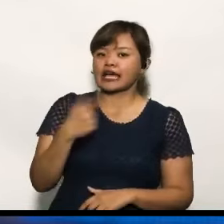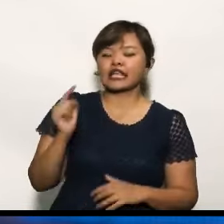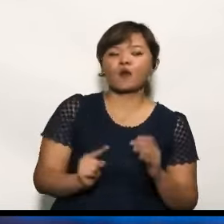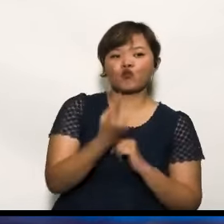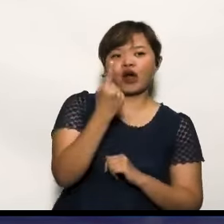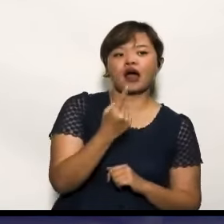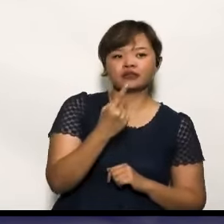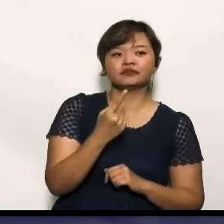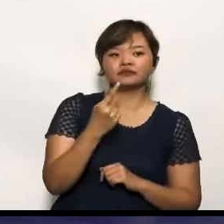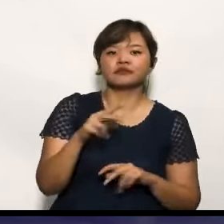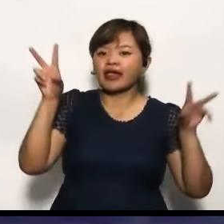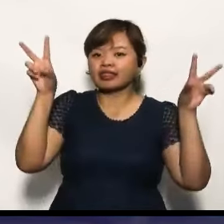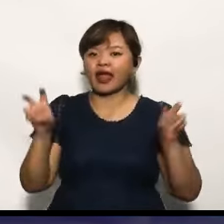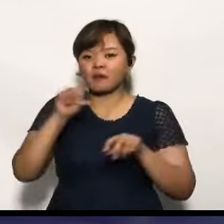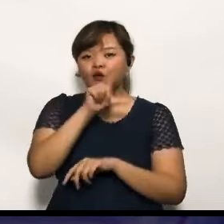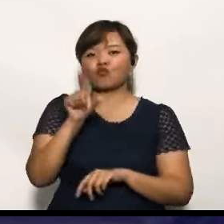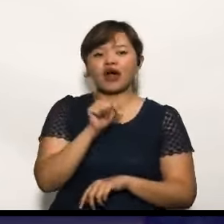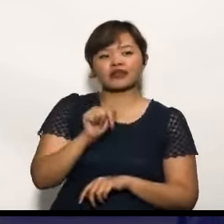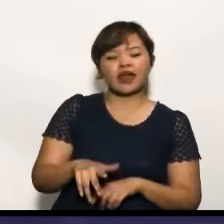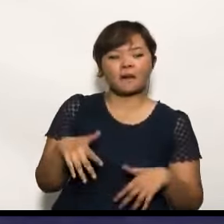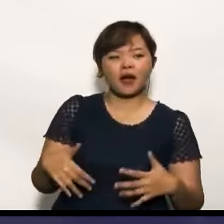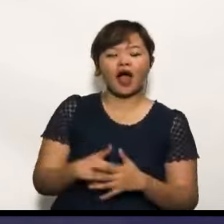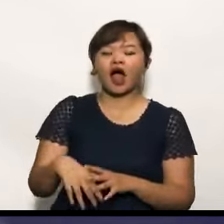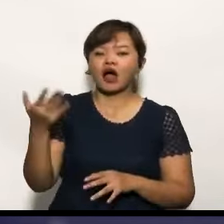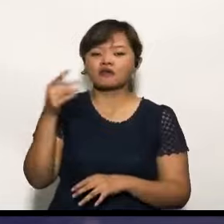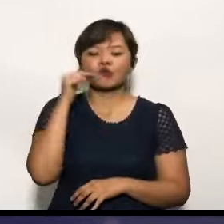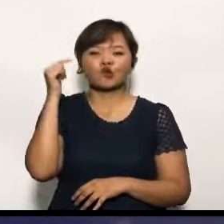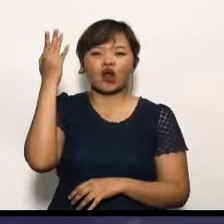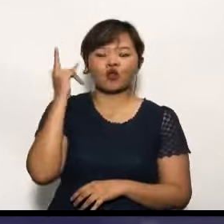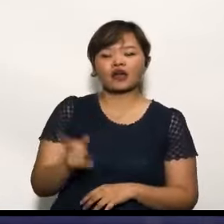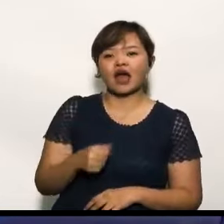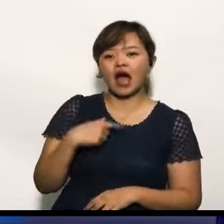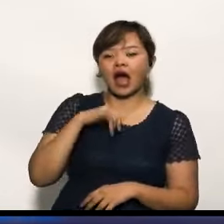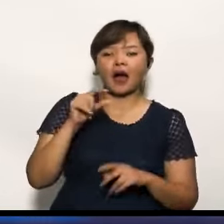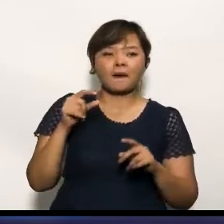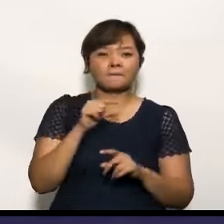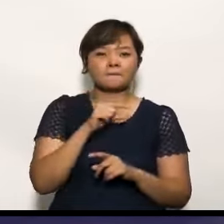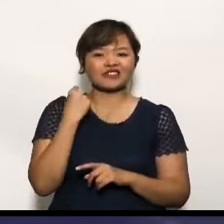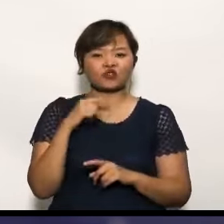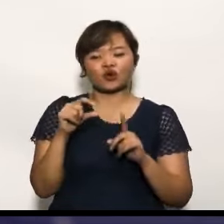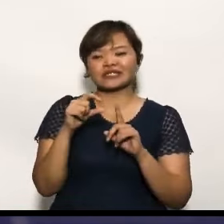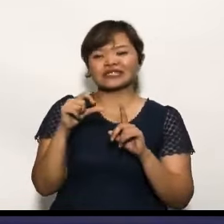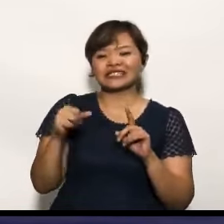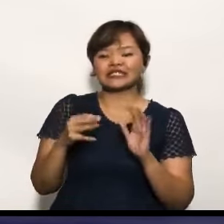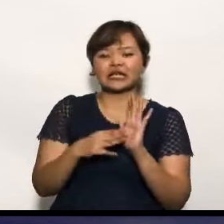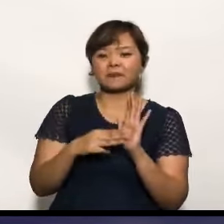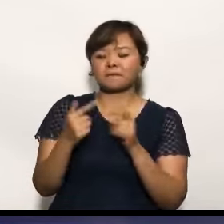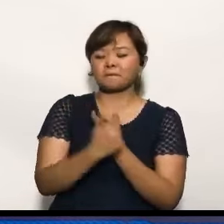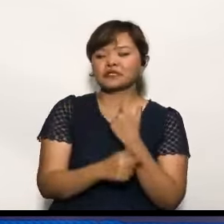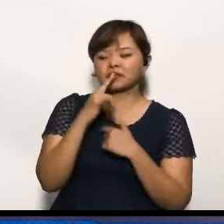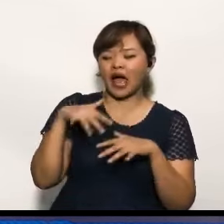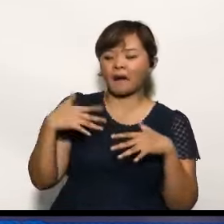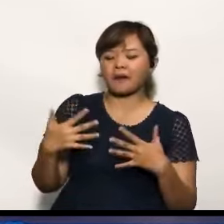tema pada bulan ini karena minggu yang lalu Pastor Jimmy bersaksi mengenai apa yang terjadi dalam kehidupannya,